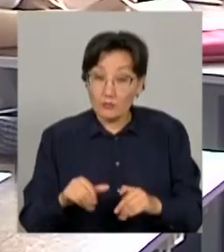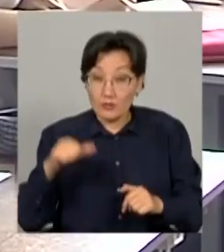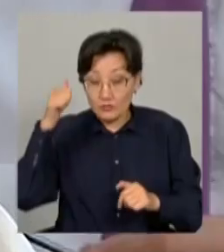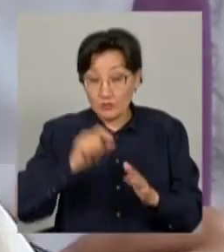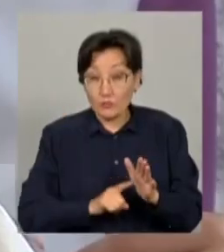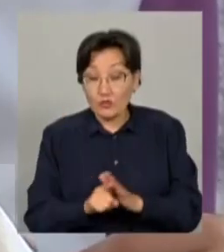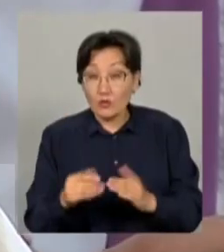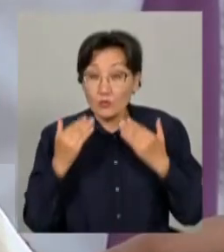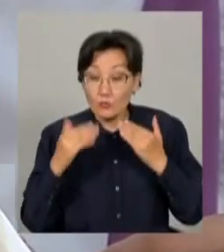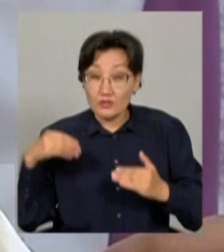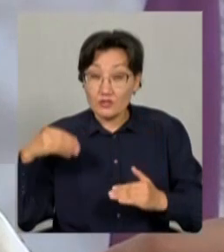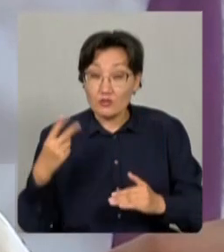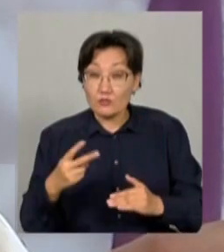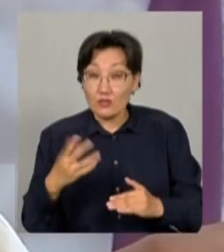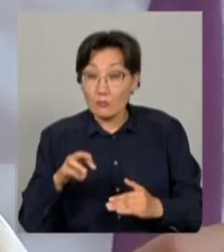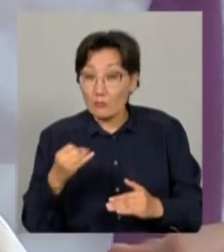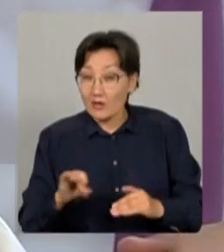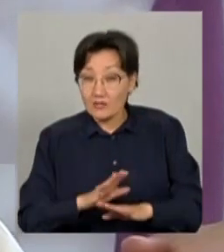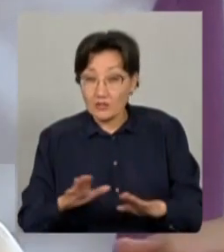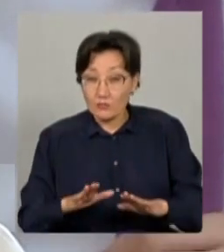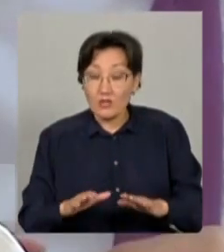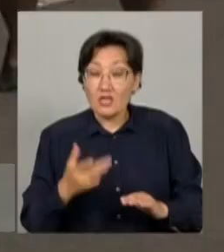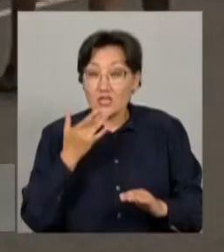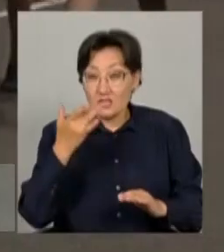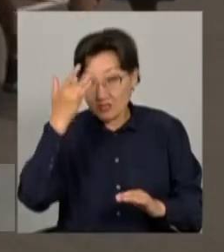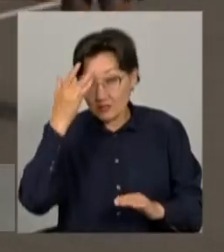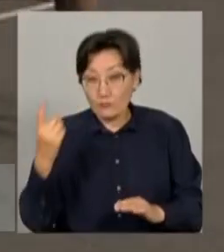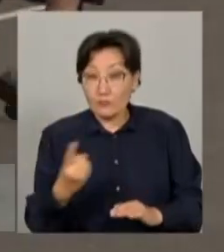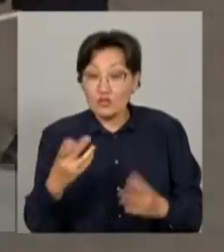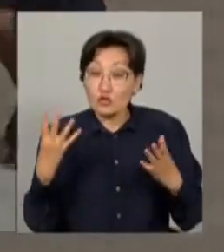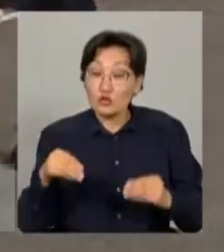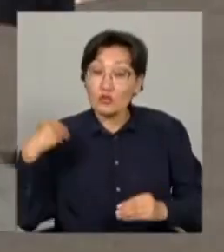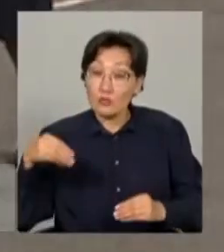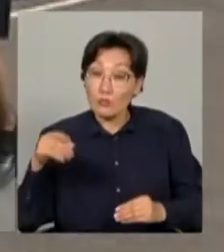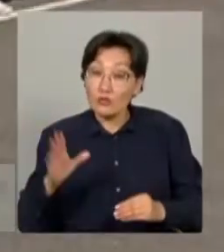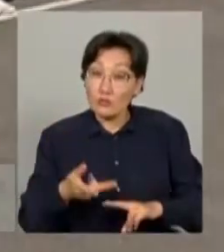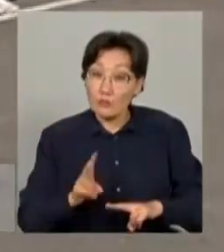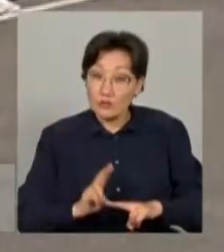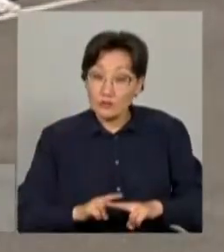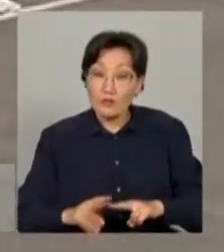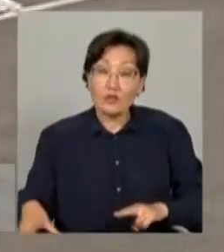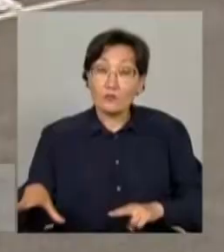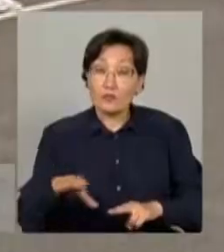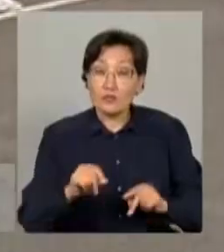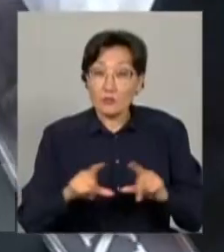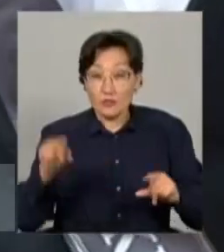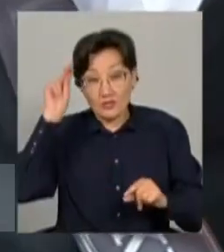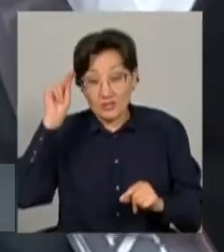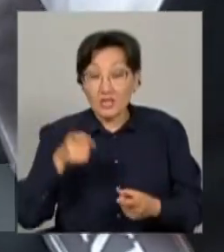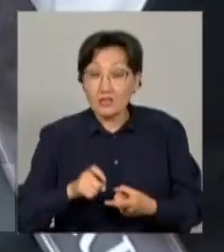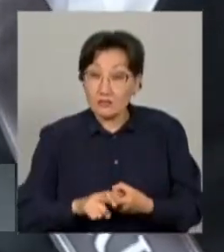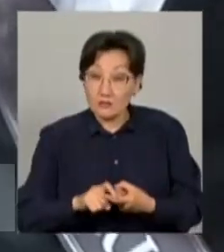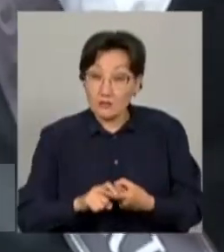биылдан бастап соңғы қоңырау 25-ші мамырда емес, жаздың 1-ші күнінде соғылады. Және бұл елдегі барлық білім ордасына